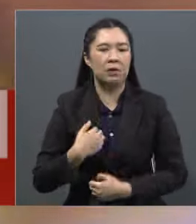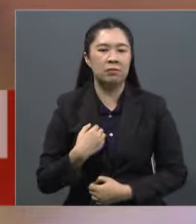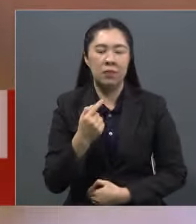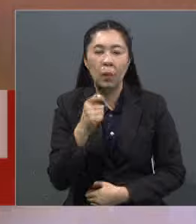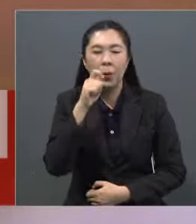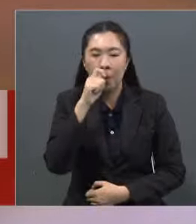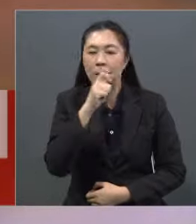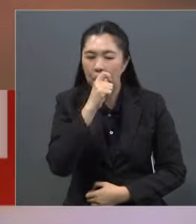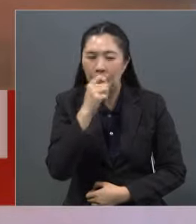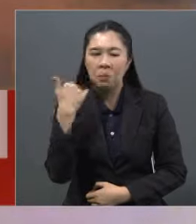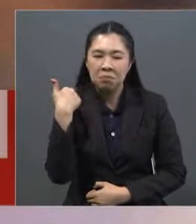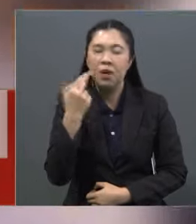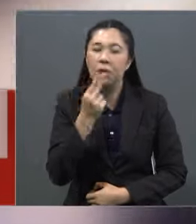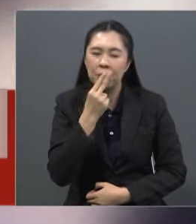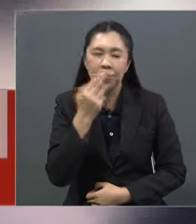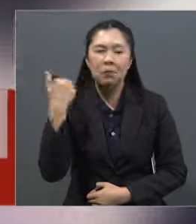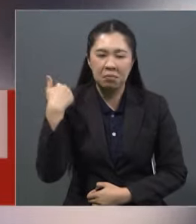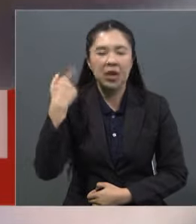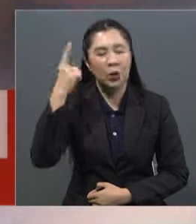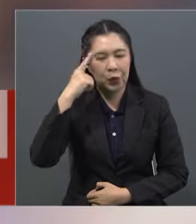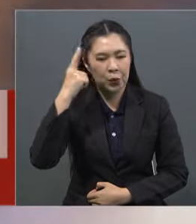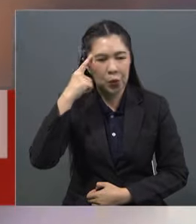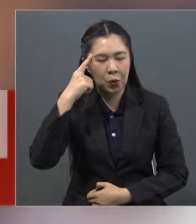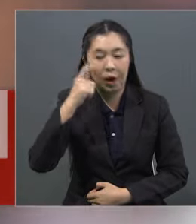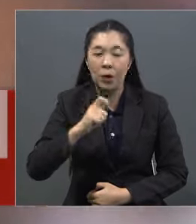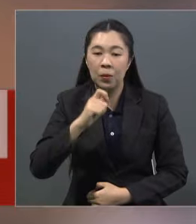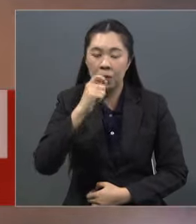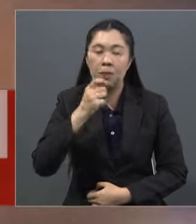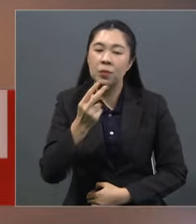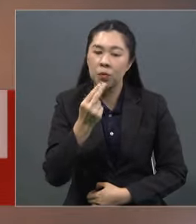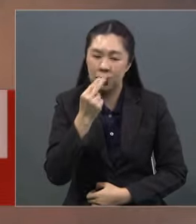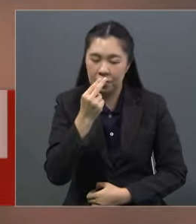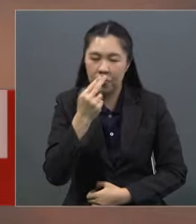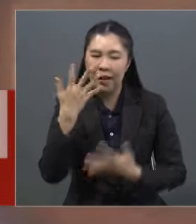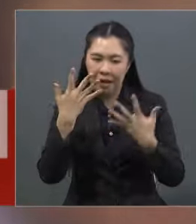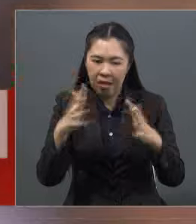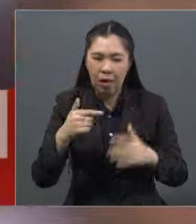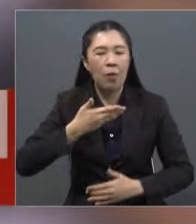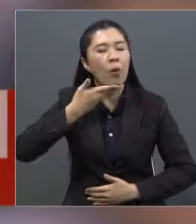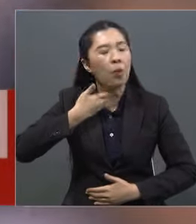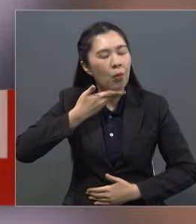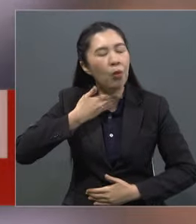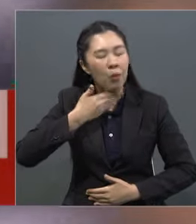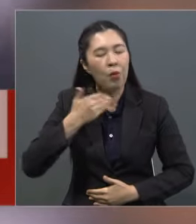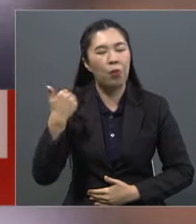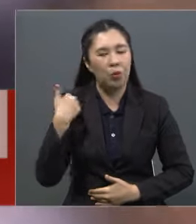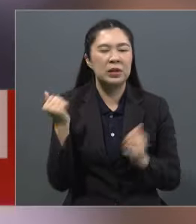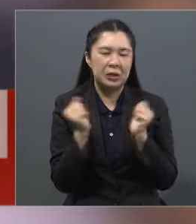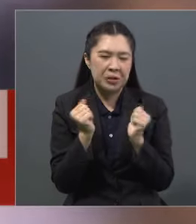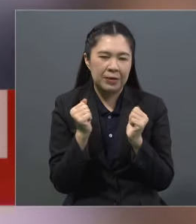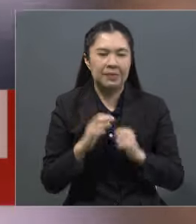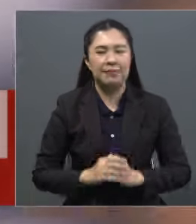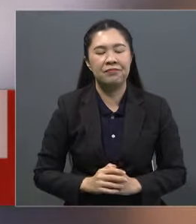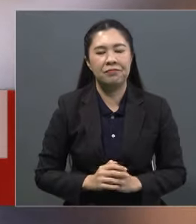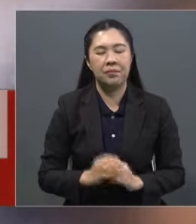บางคนออกบอกเอาไว้สูบแล้วรู้ด้วยนะสูบแล้วจะเย็นคอนะมีเด็กบางคนก็บอกว่ามันคือบุหรี่ไฟฟ้า